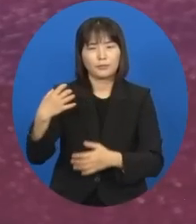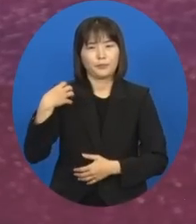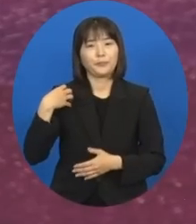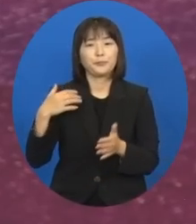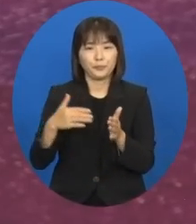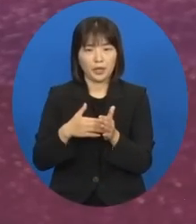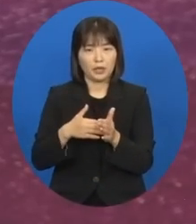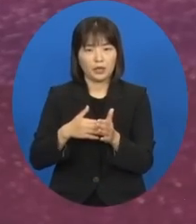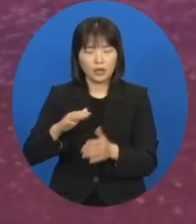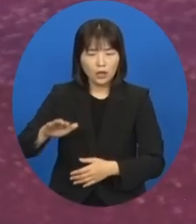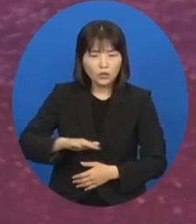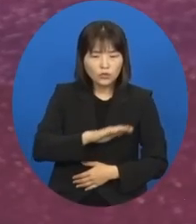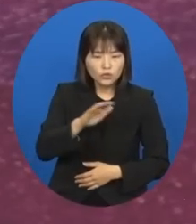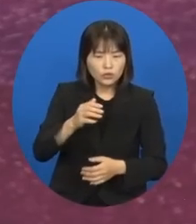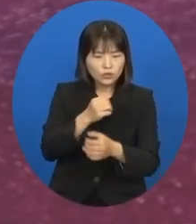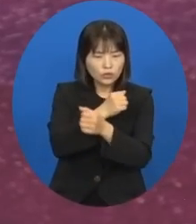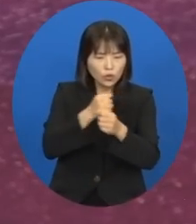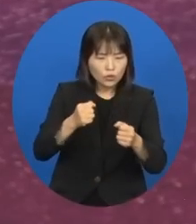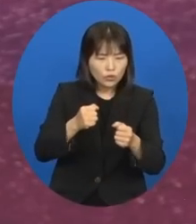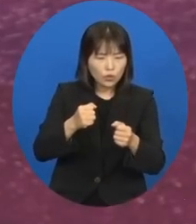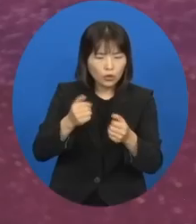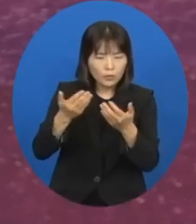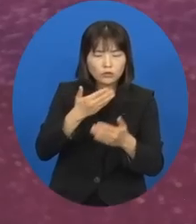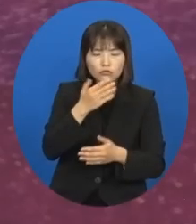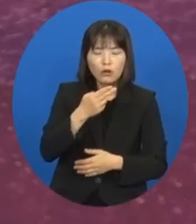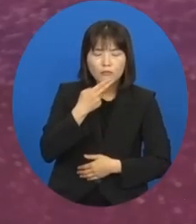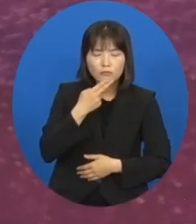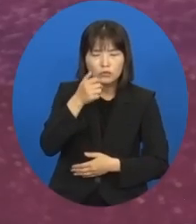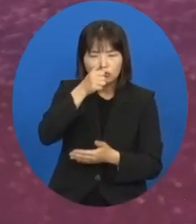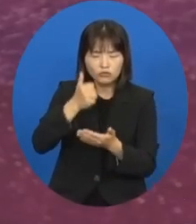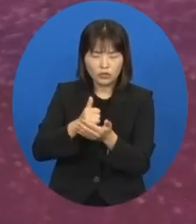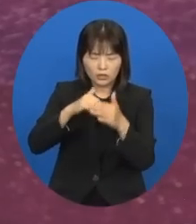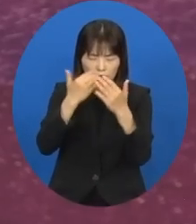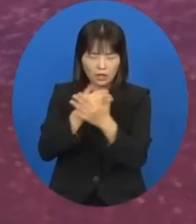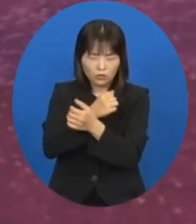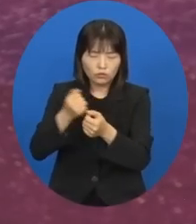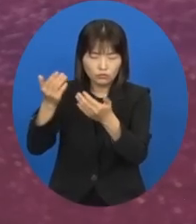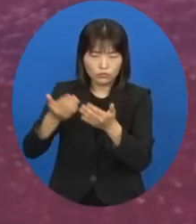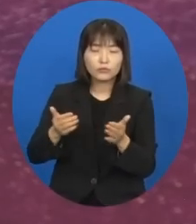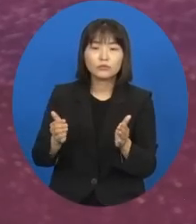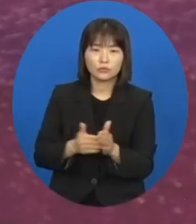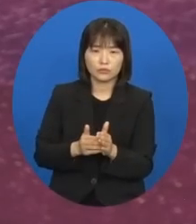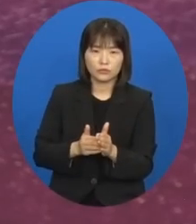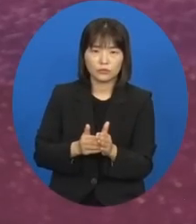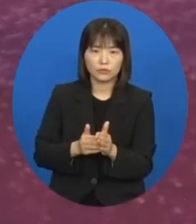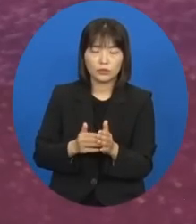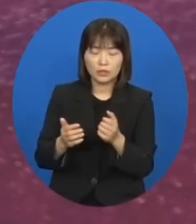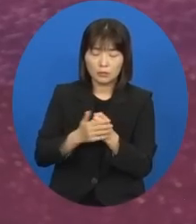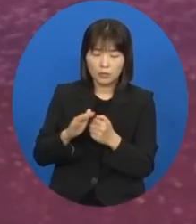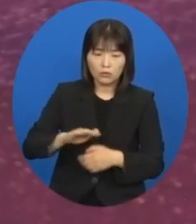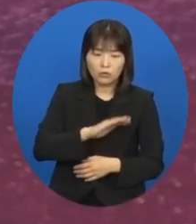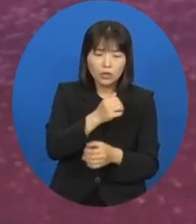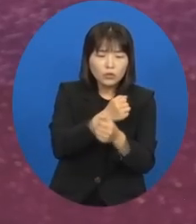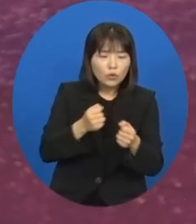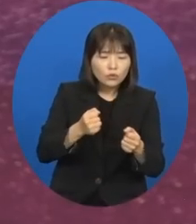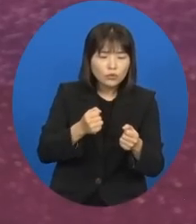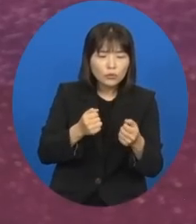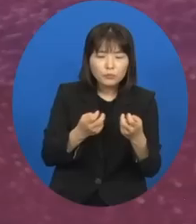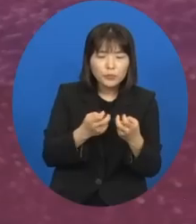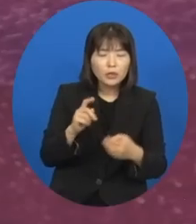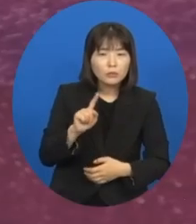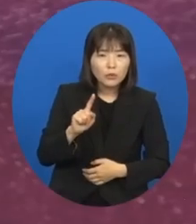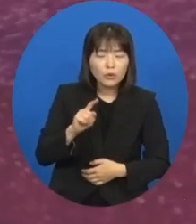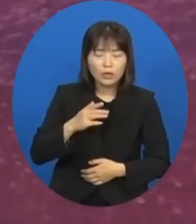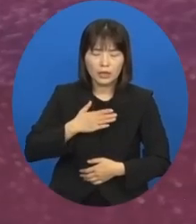우리의 용서받을 수 없는 죄를 다 용서해 주셨습니다 그러니 우리가 용서할 수 있는 길은 내가